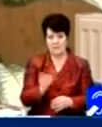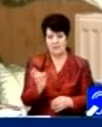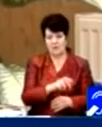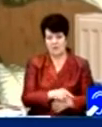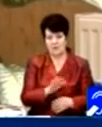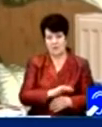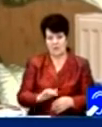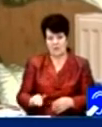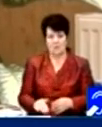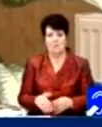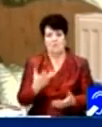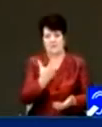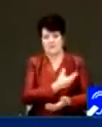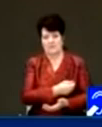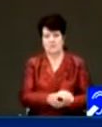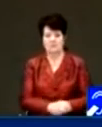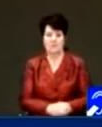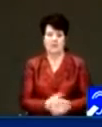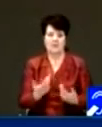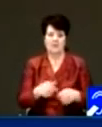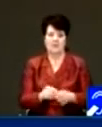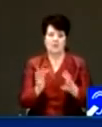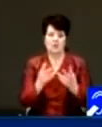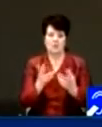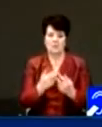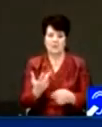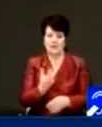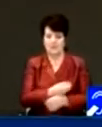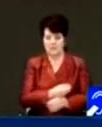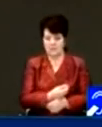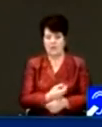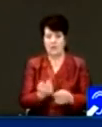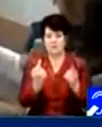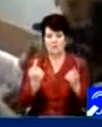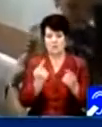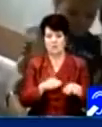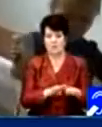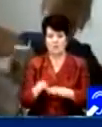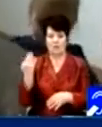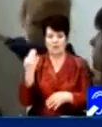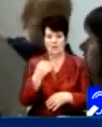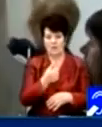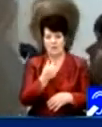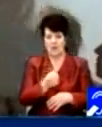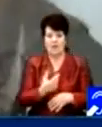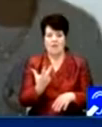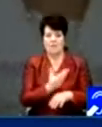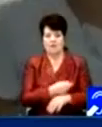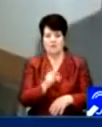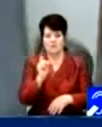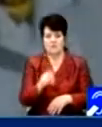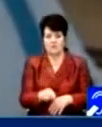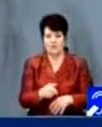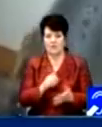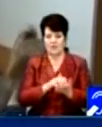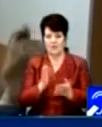și au vaccinat copiii. Astfel, numărul de imunizări a crescut semnificativ comparativ cu anii precedenți. Fac vaccinul chiar și cei care